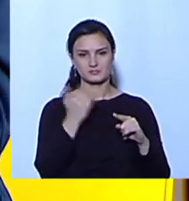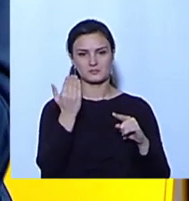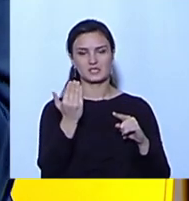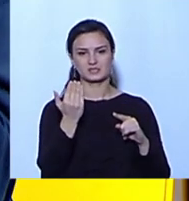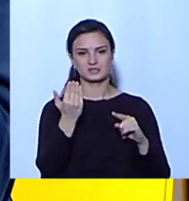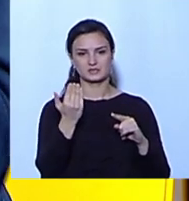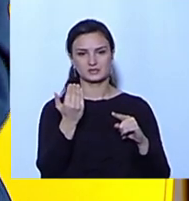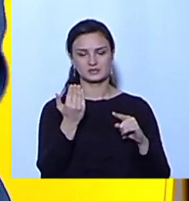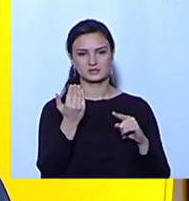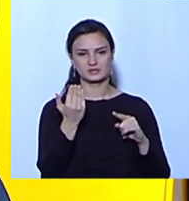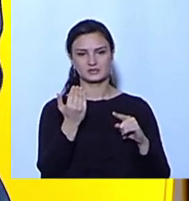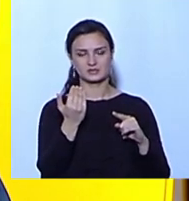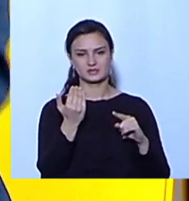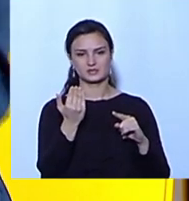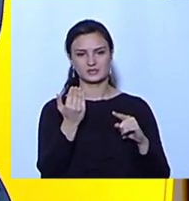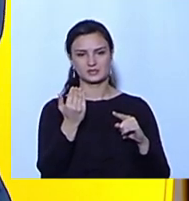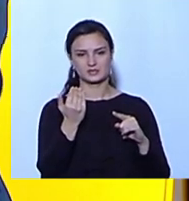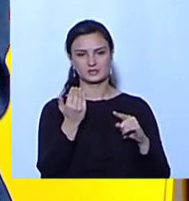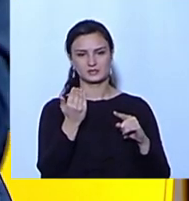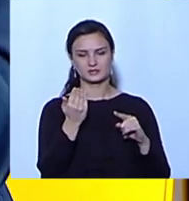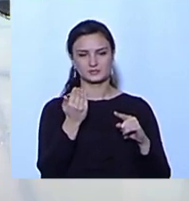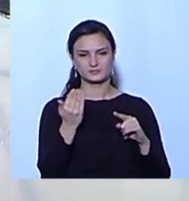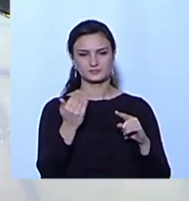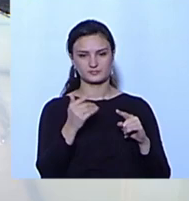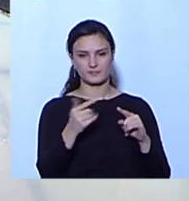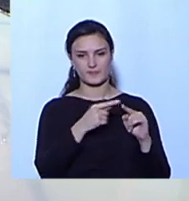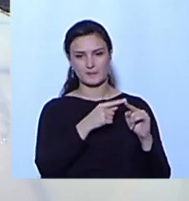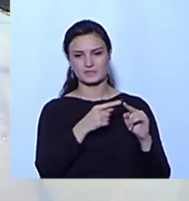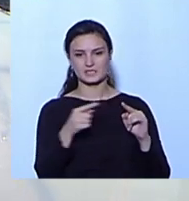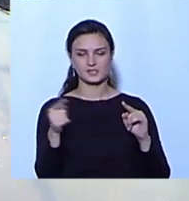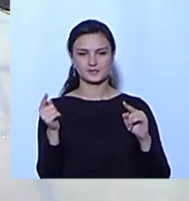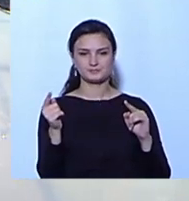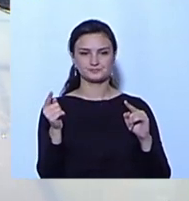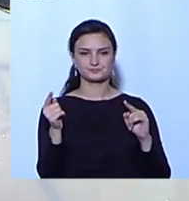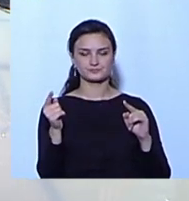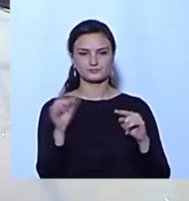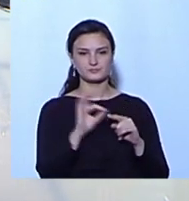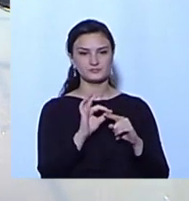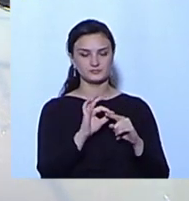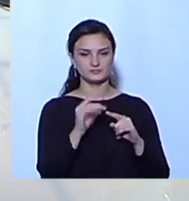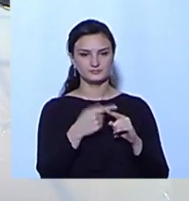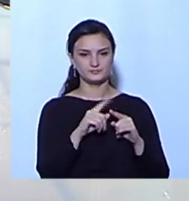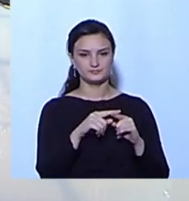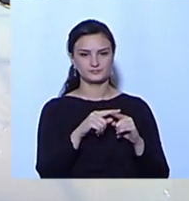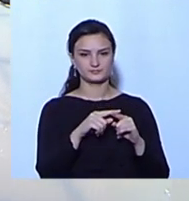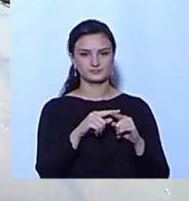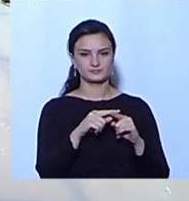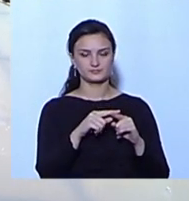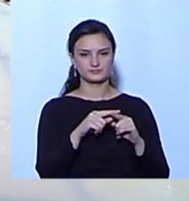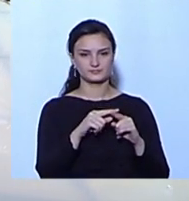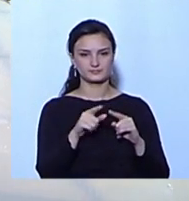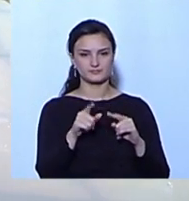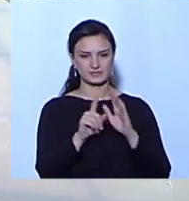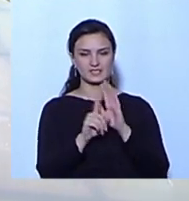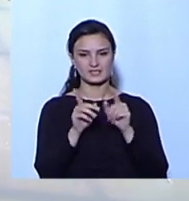ასე ვთქვათ, შემაერთქსოვილოვანი აი ამ გზის ის, რაზეც ასე ვთქვათ, ის ნერვი მიდის და კომპრესიული შემიური ნეირონები.